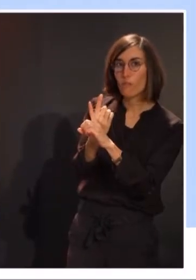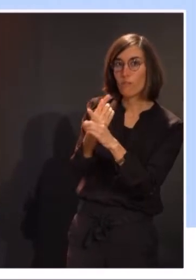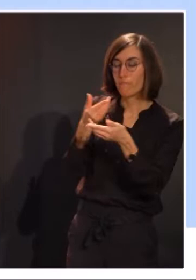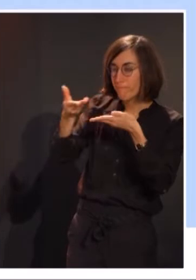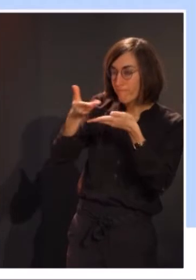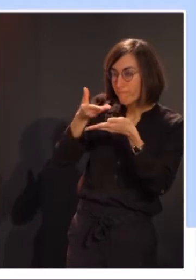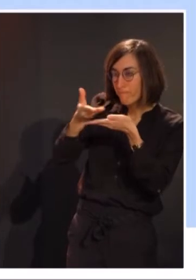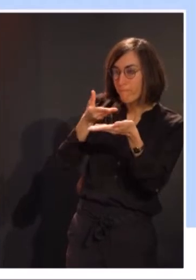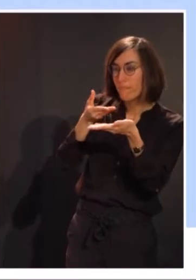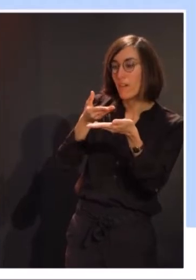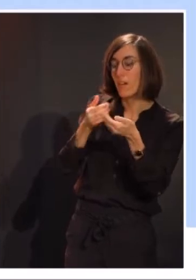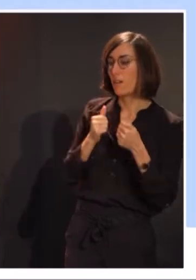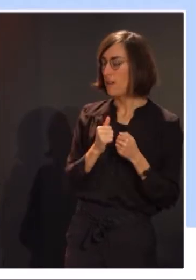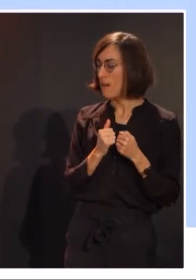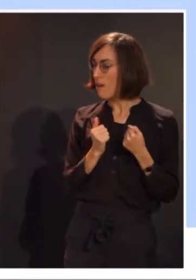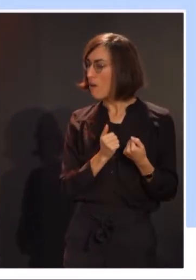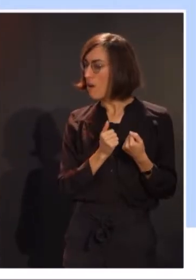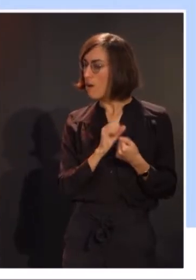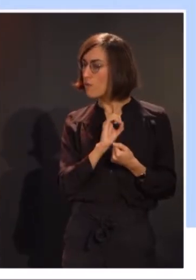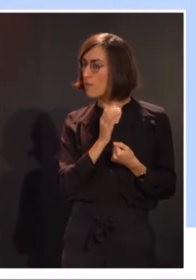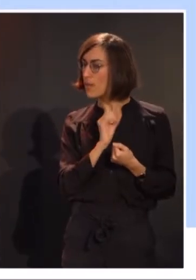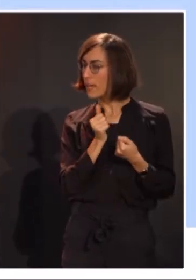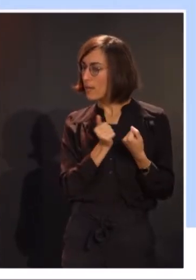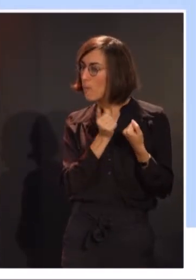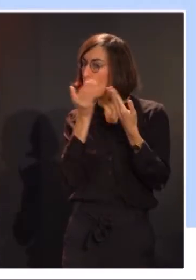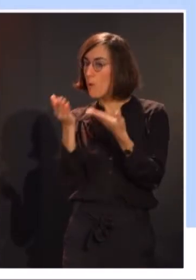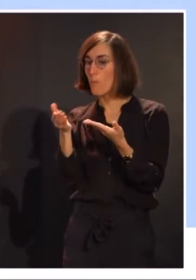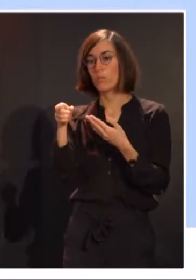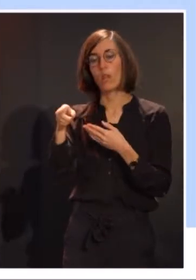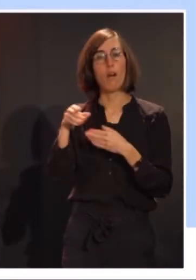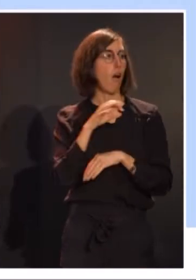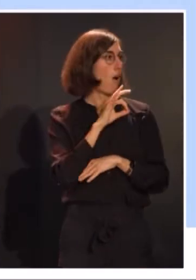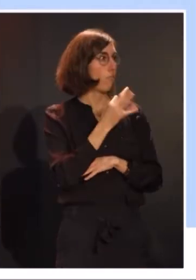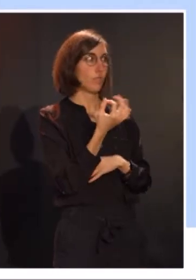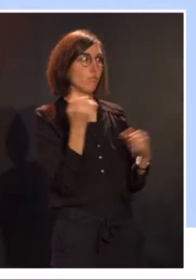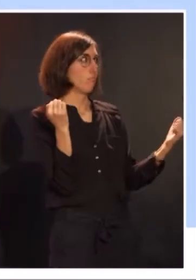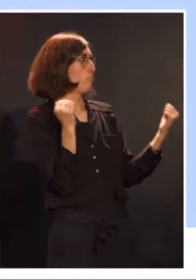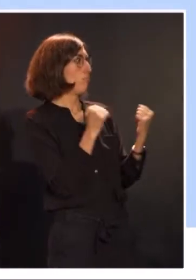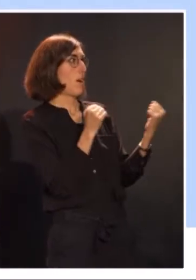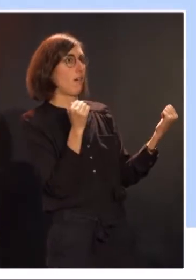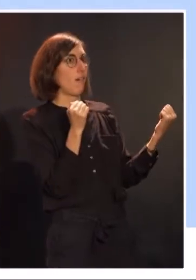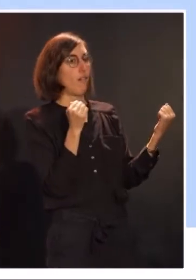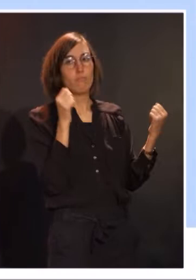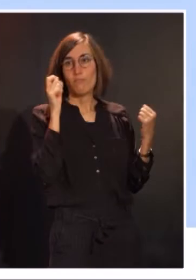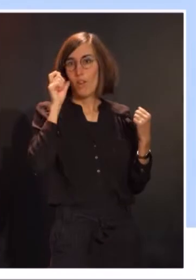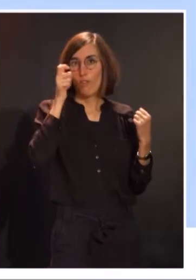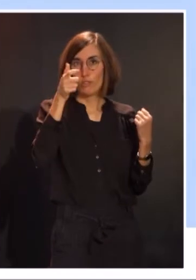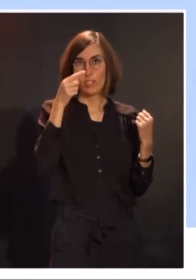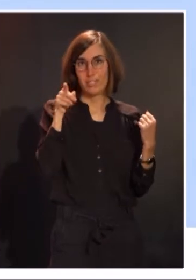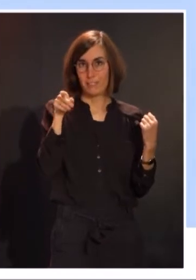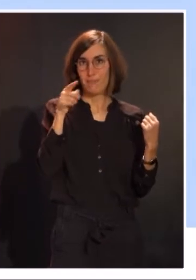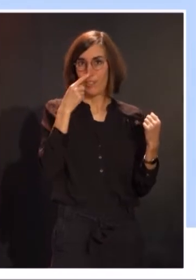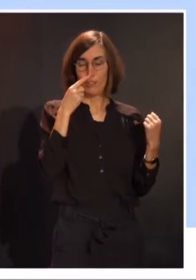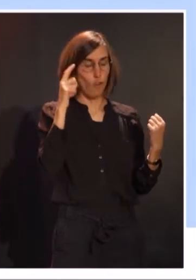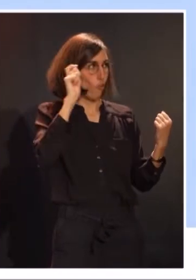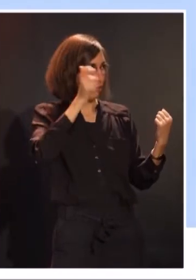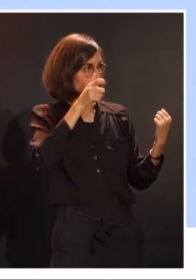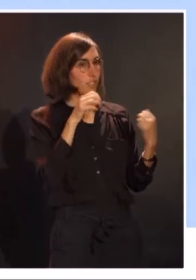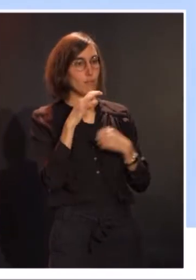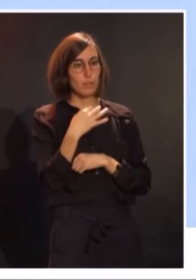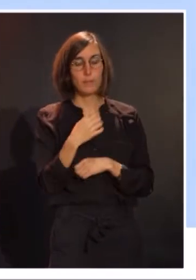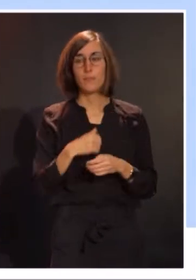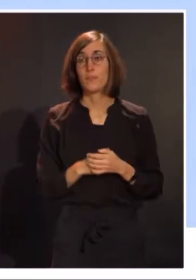finalement, la proposition d'un outil numérique est assez évidente pour elle. L'idée, c'est de pouvoir lui proposer un outil qui puisse faciliter